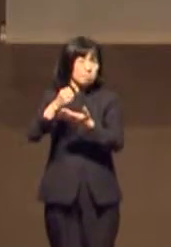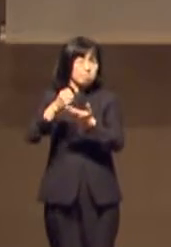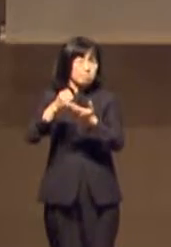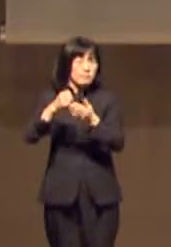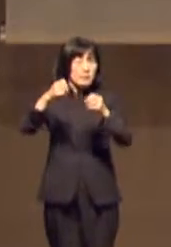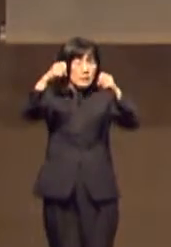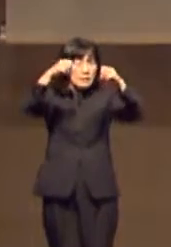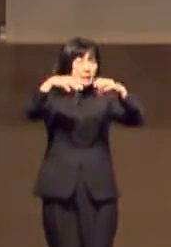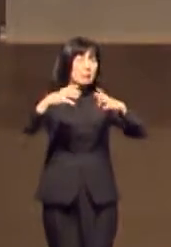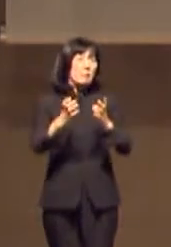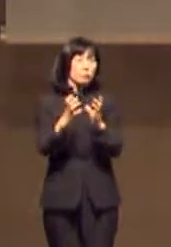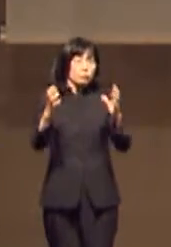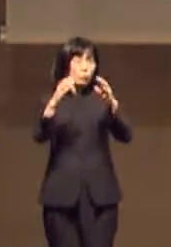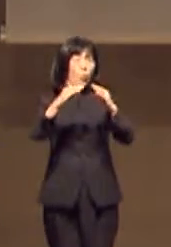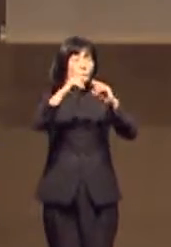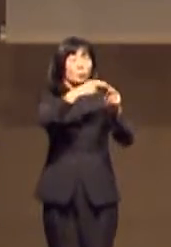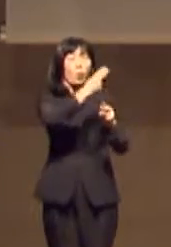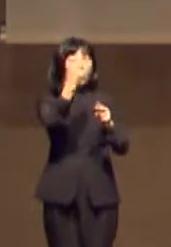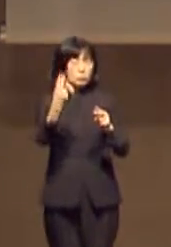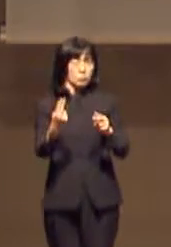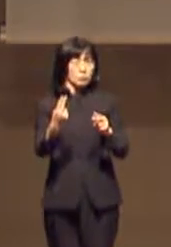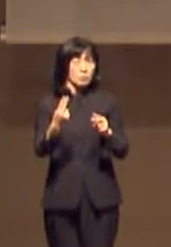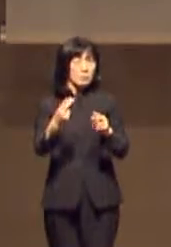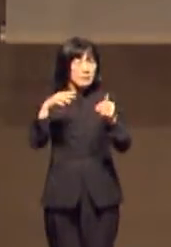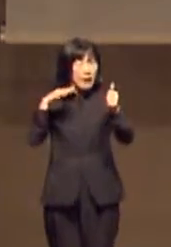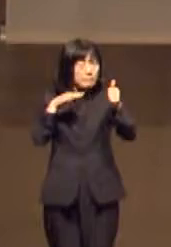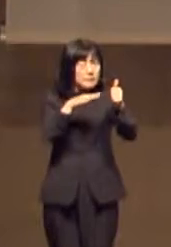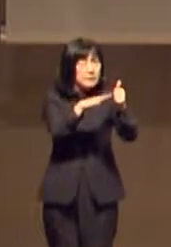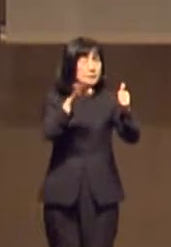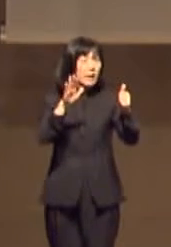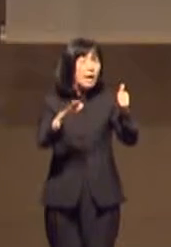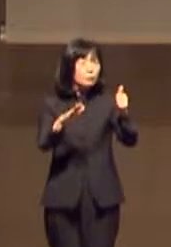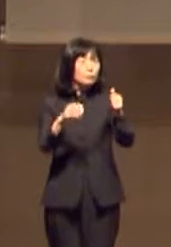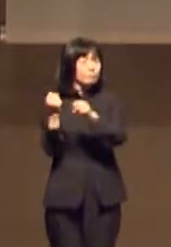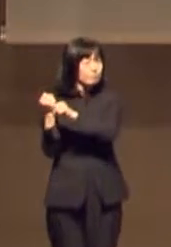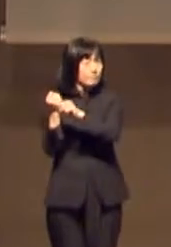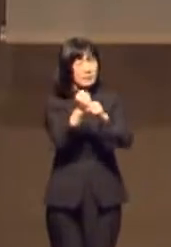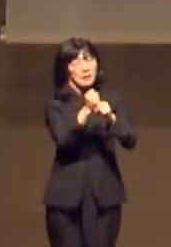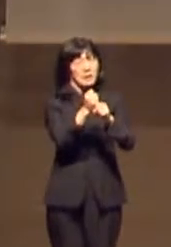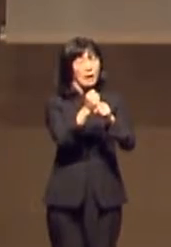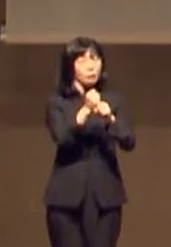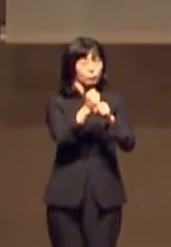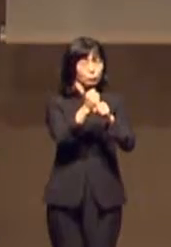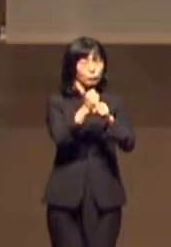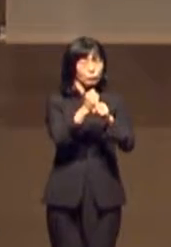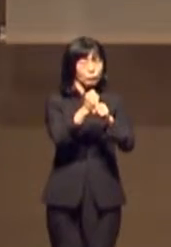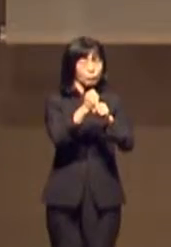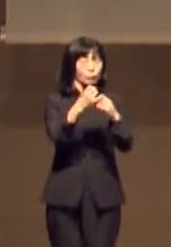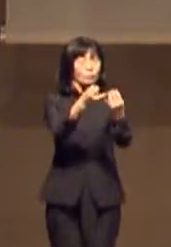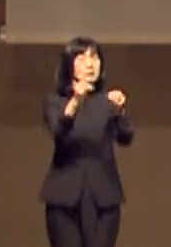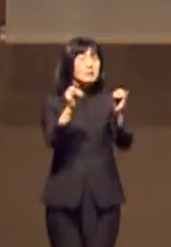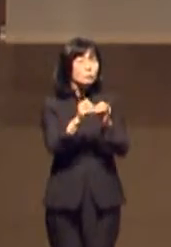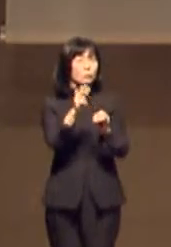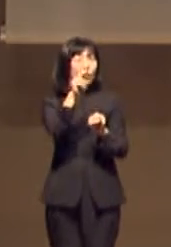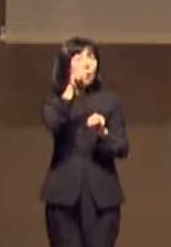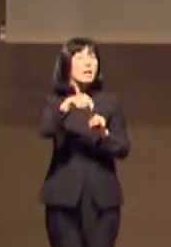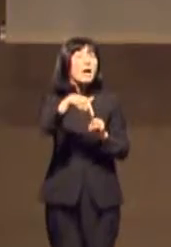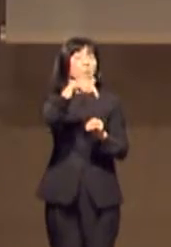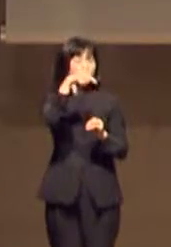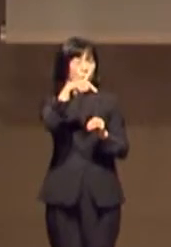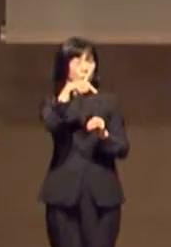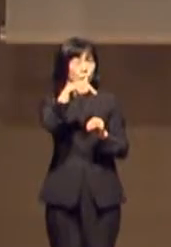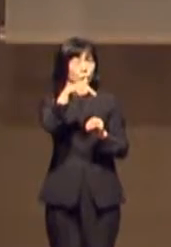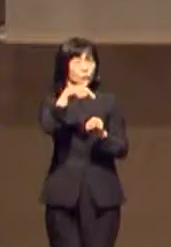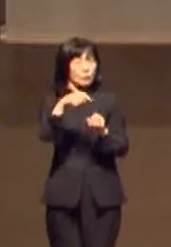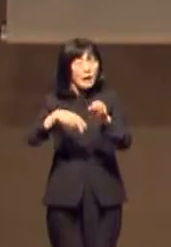原爆ドーム、熱狂的なファンが多く広島を代表するスポーツチーム、プロチームであります広島東洋カープとサンフ